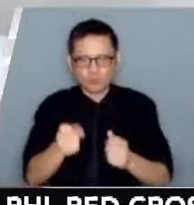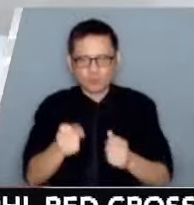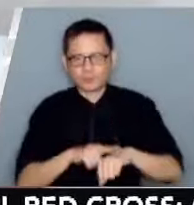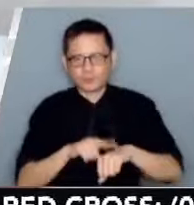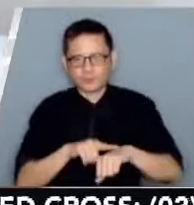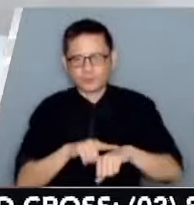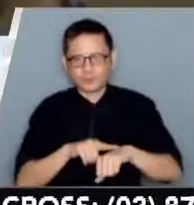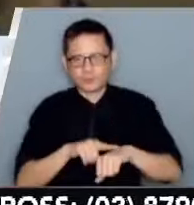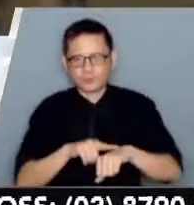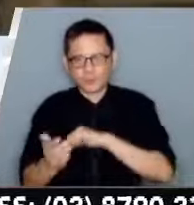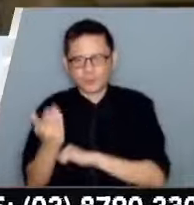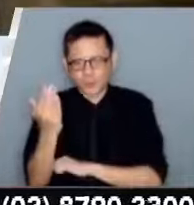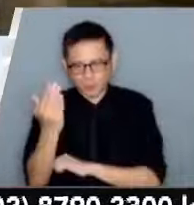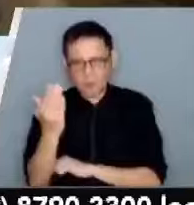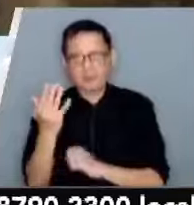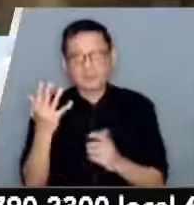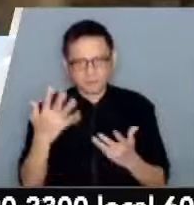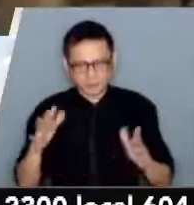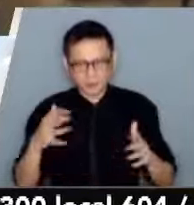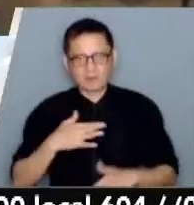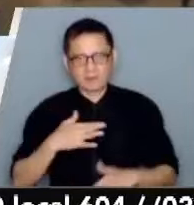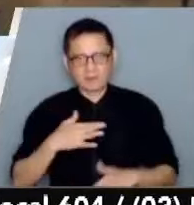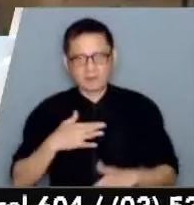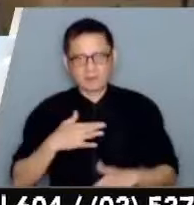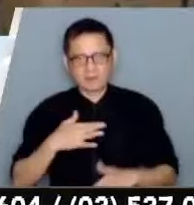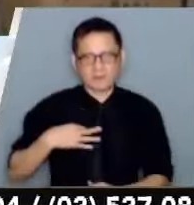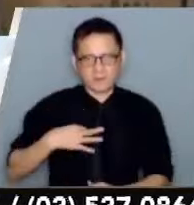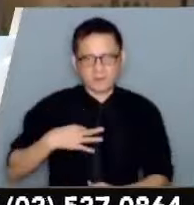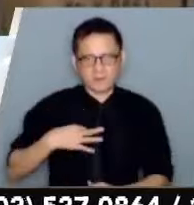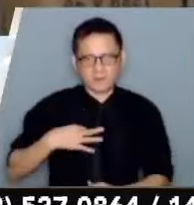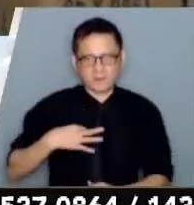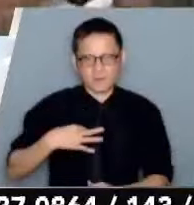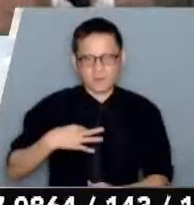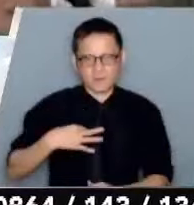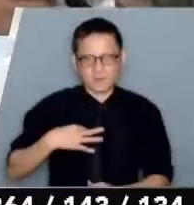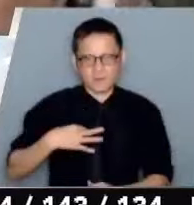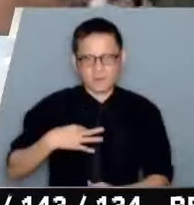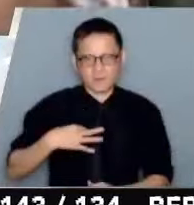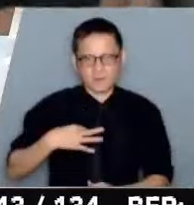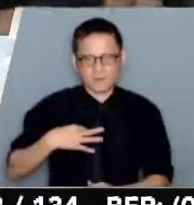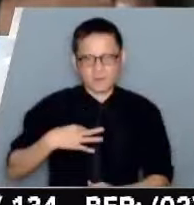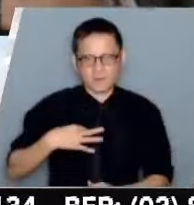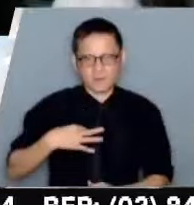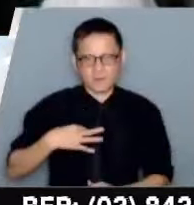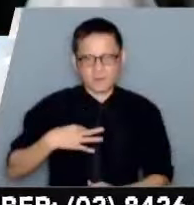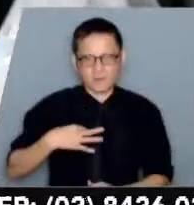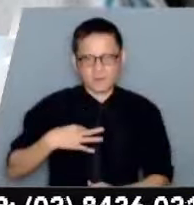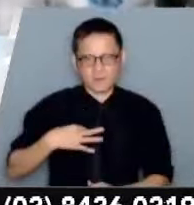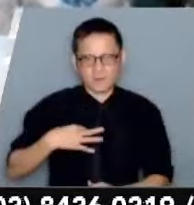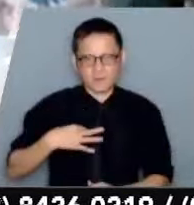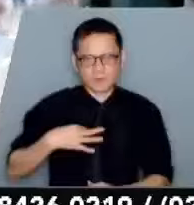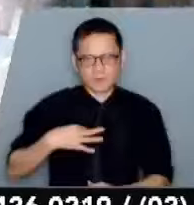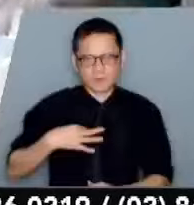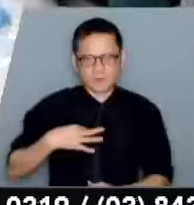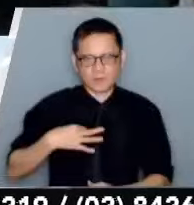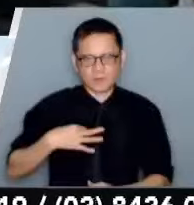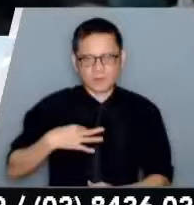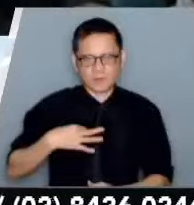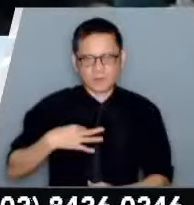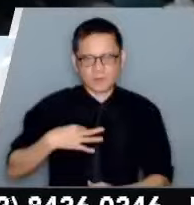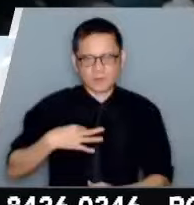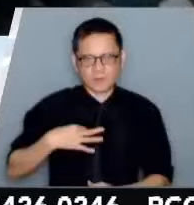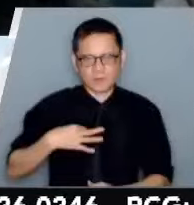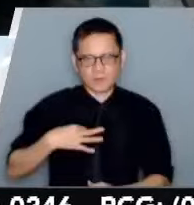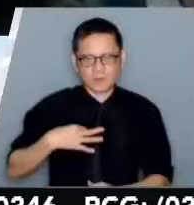silang umaksyon at ang mga ini-empake nila ay mga bags na naglalaman ng bigas at mga canned goods na pantawid gutom ng